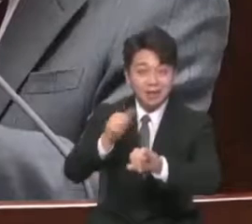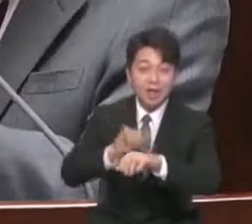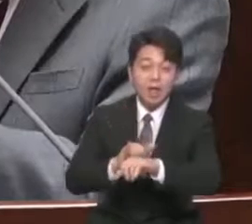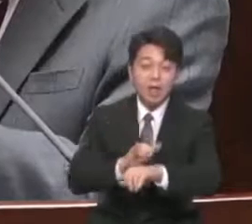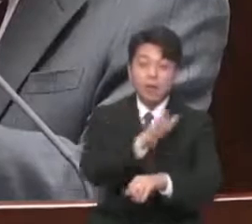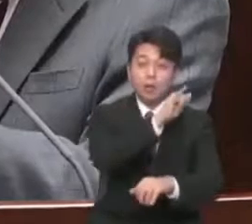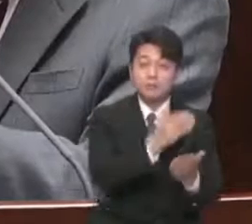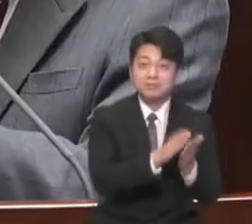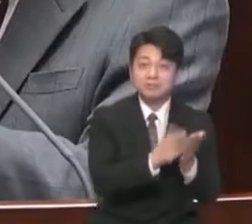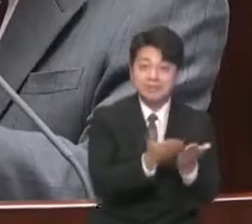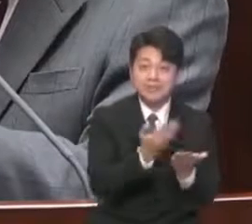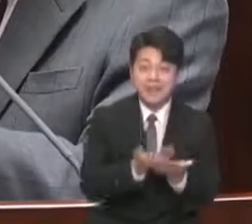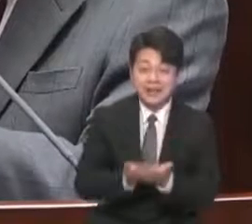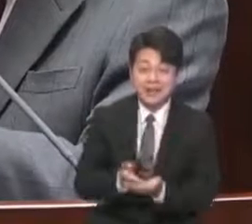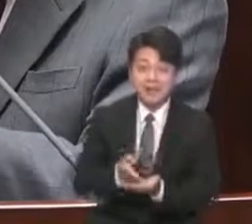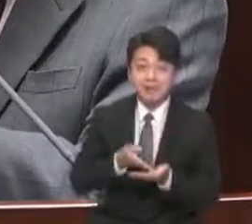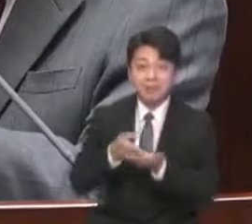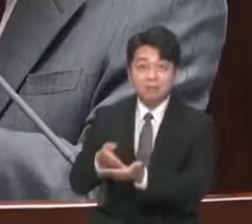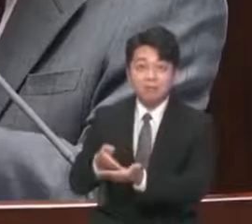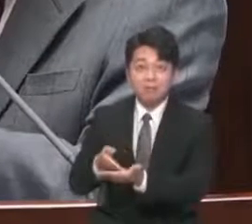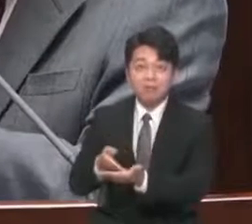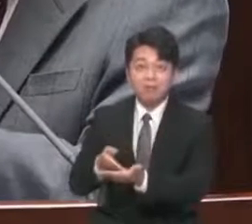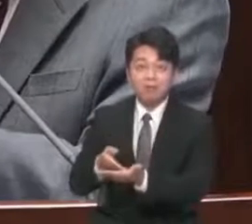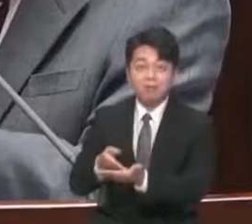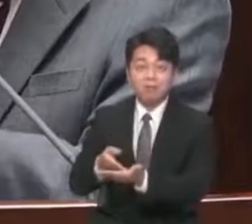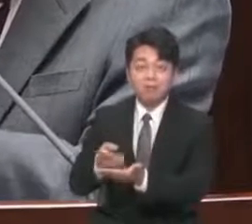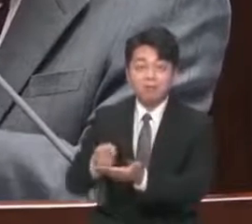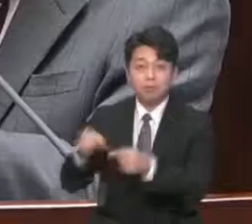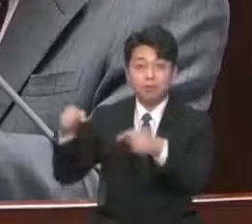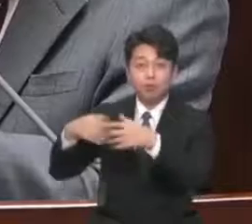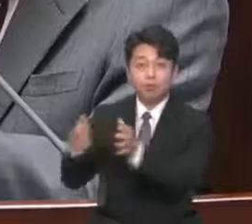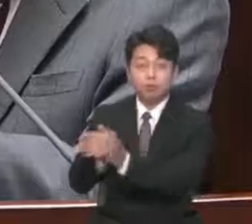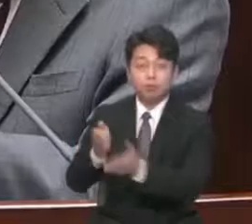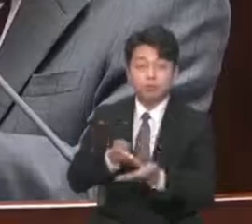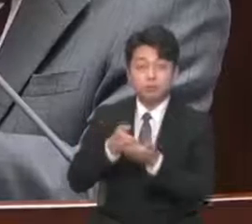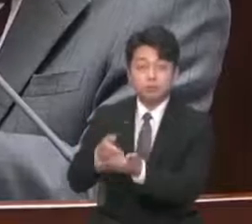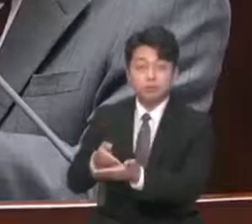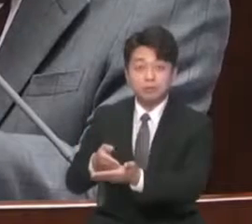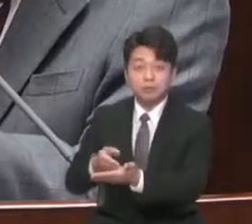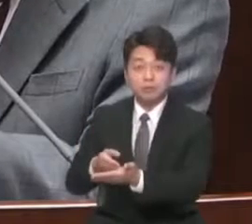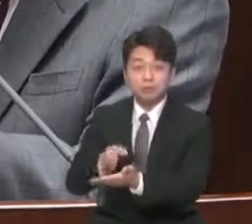여권 사본을 전달했다는 외교부에서 전달했던 보도가 나왔는데 사실입니까?